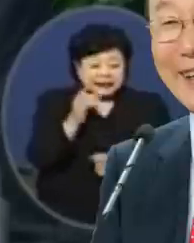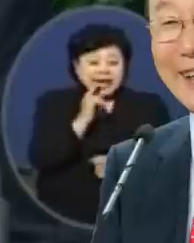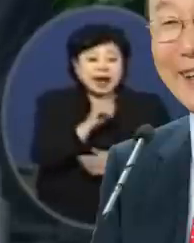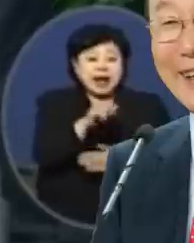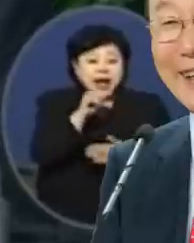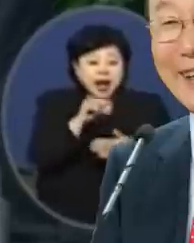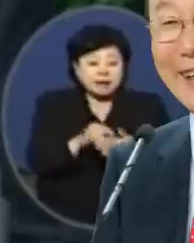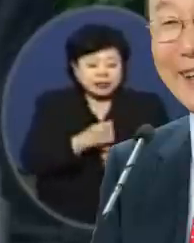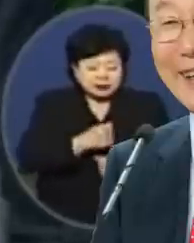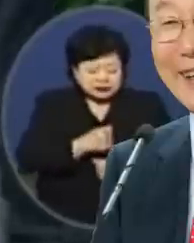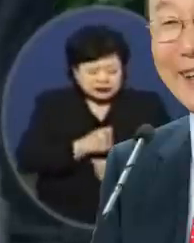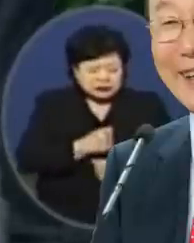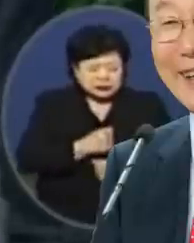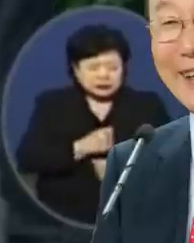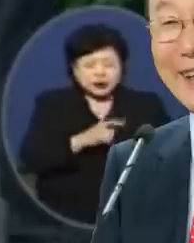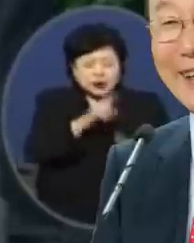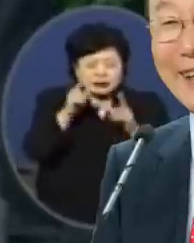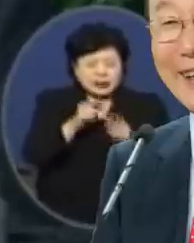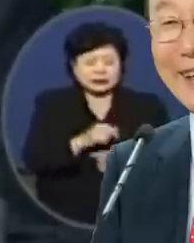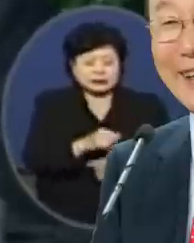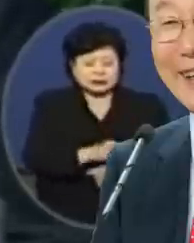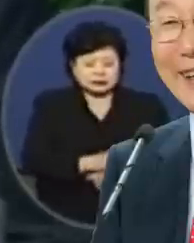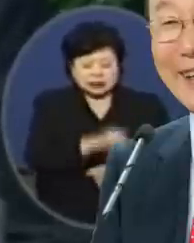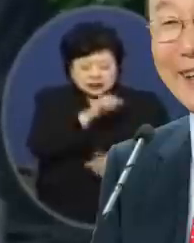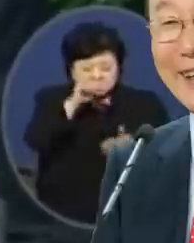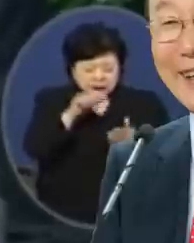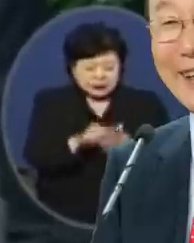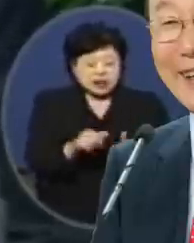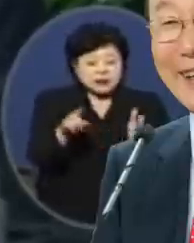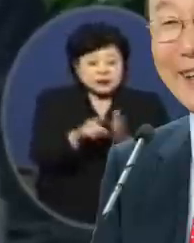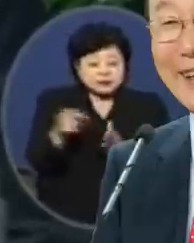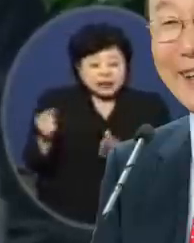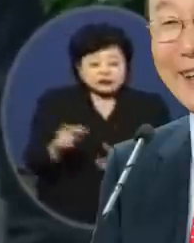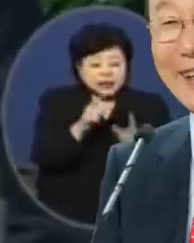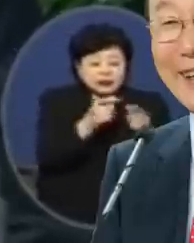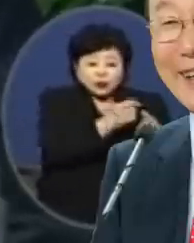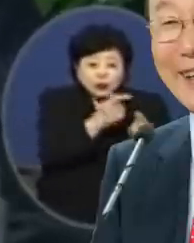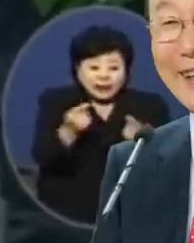마음을 지키며 산다는 것은 인생을 믿음으로 사는 것을 말하는 것입니다.